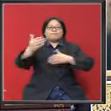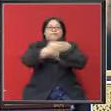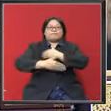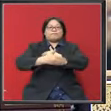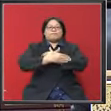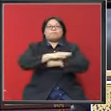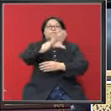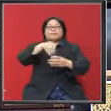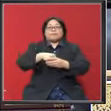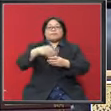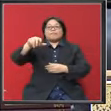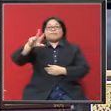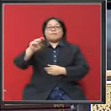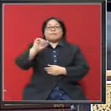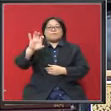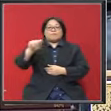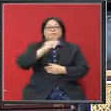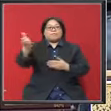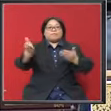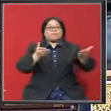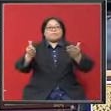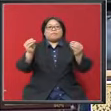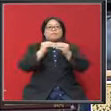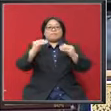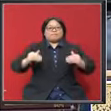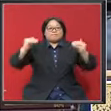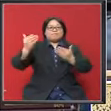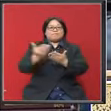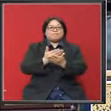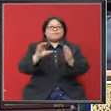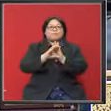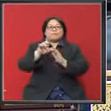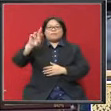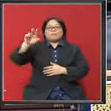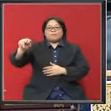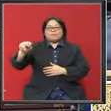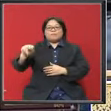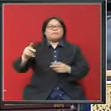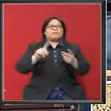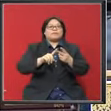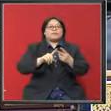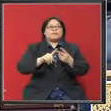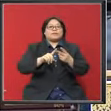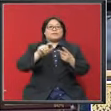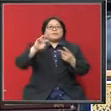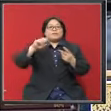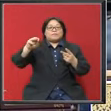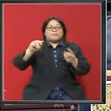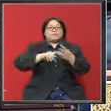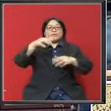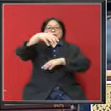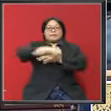selain melibatkan perolehan aset tetap facility yang bersifat modern dan terkini seperti Drone amat personal care York Nights